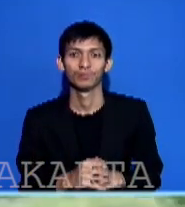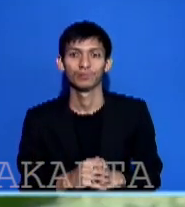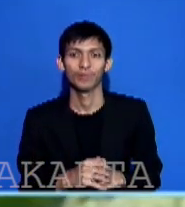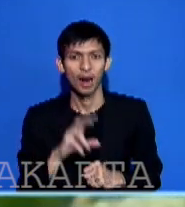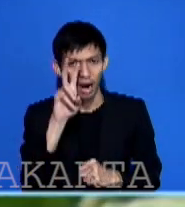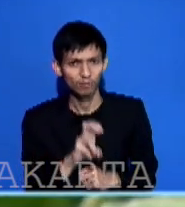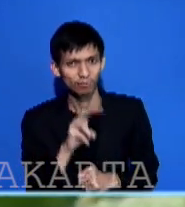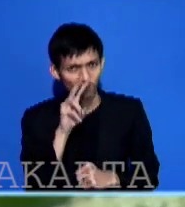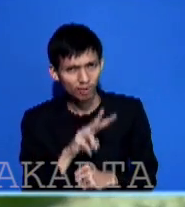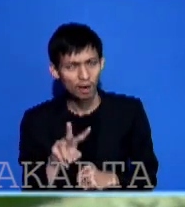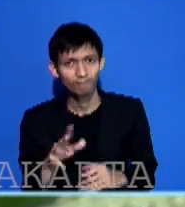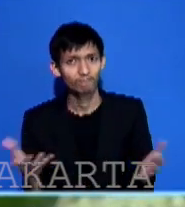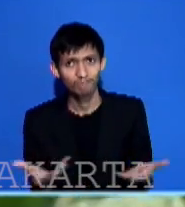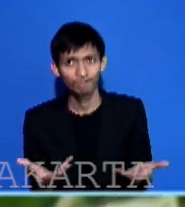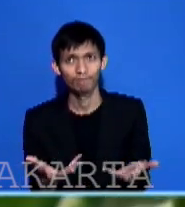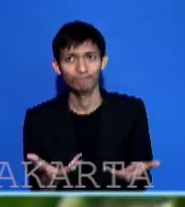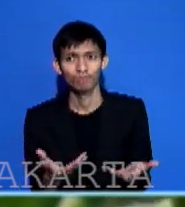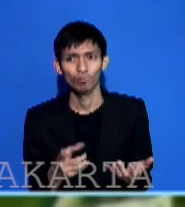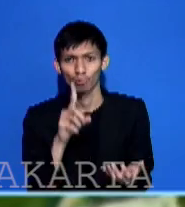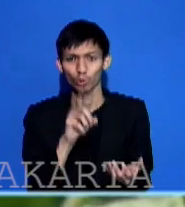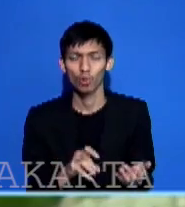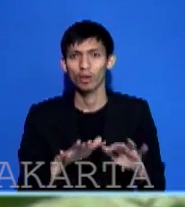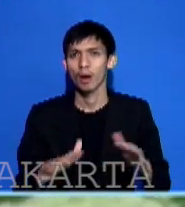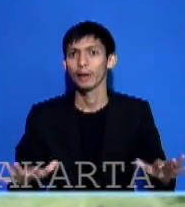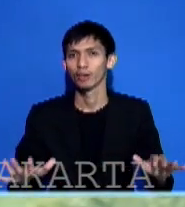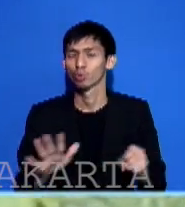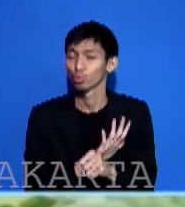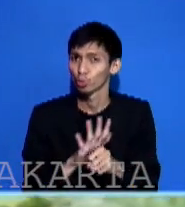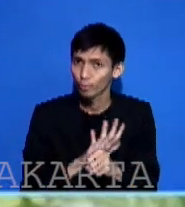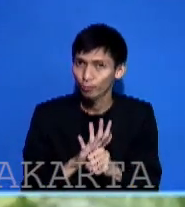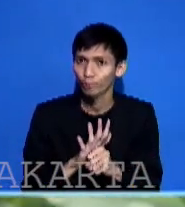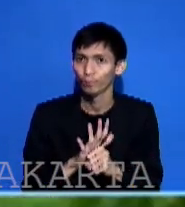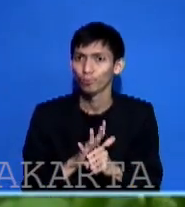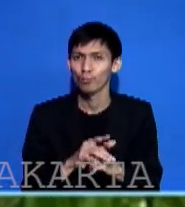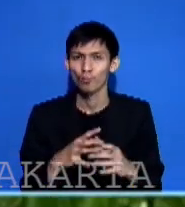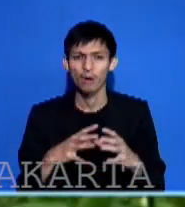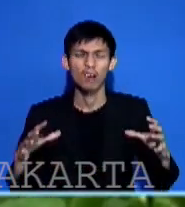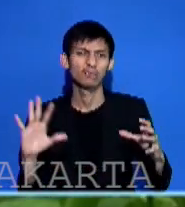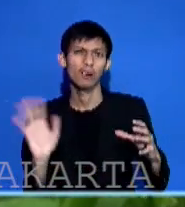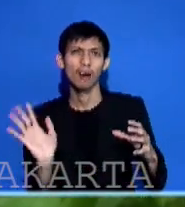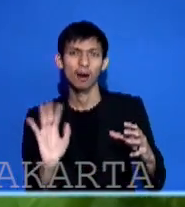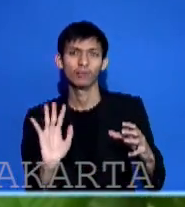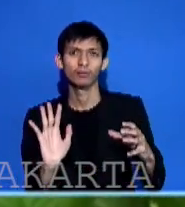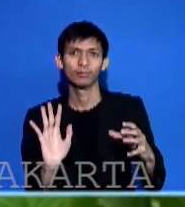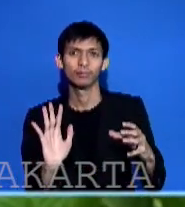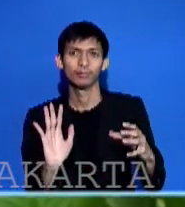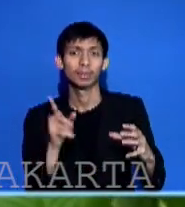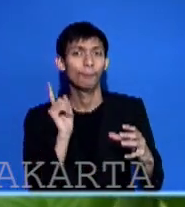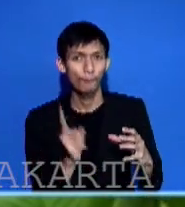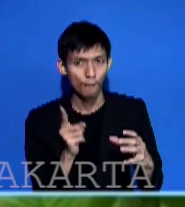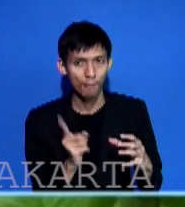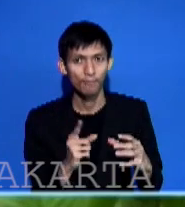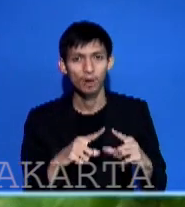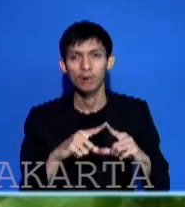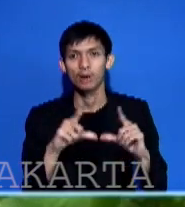piang mboten Sanes kabetan toy Kedah cekap ampun ngantos kekathahan menawi kekathahan Toya sagen jaleri perangan ronipun